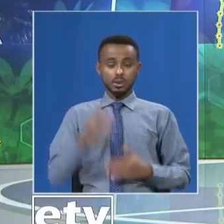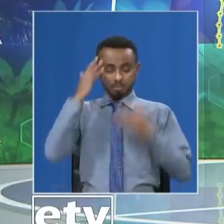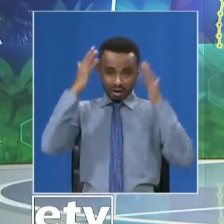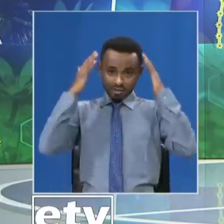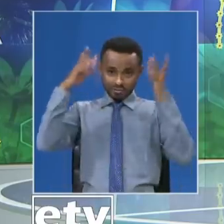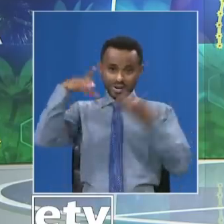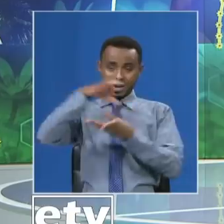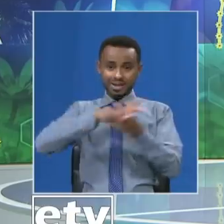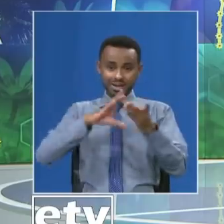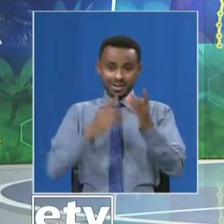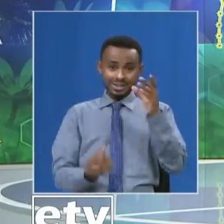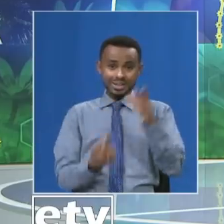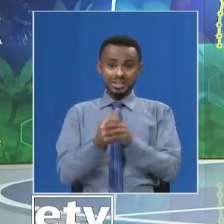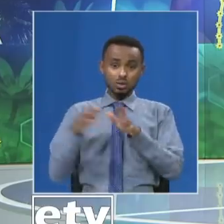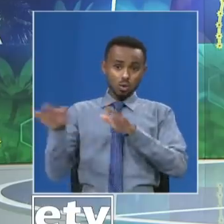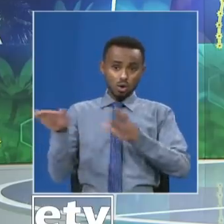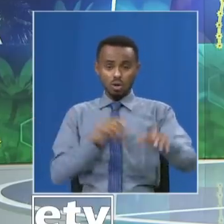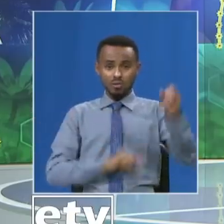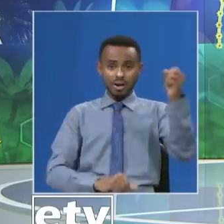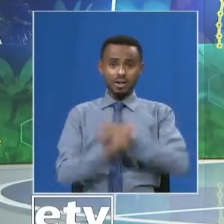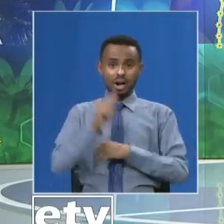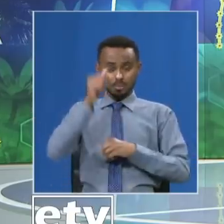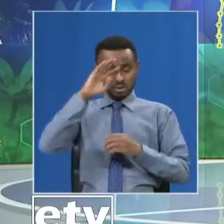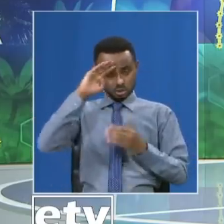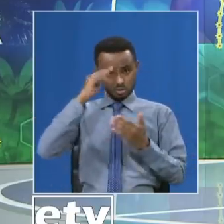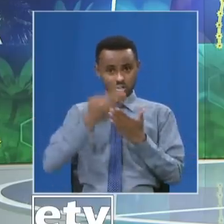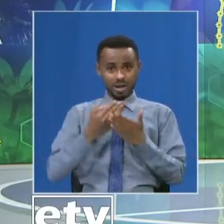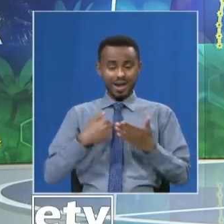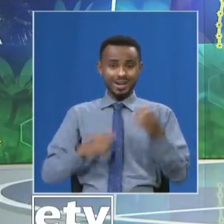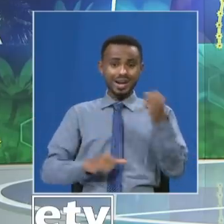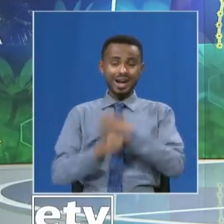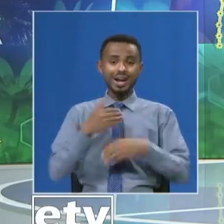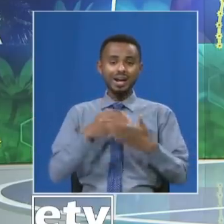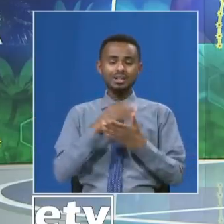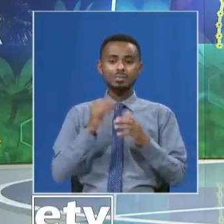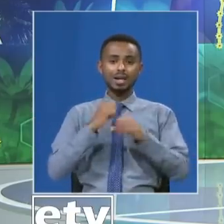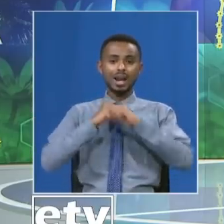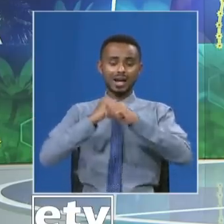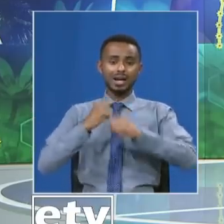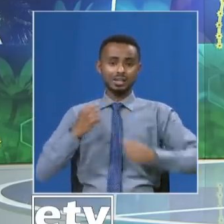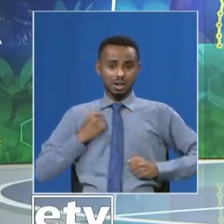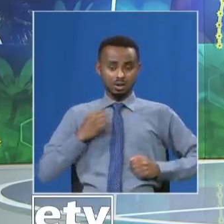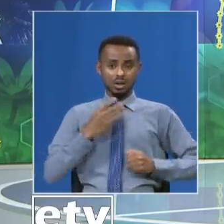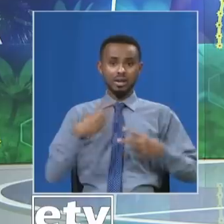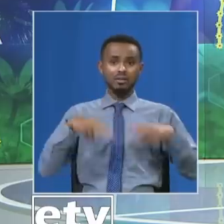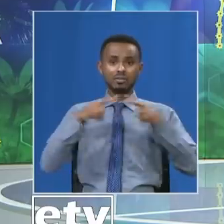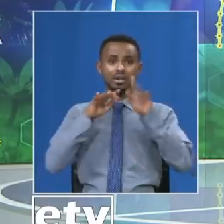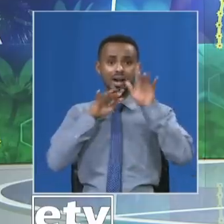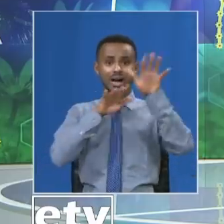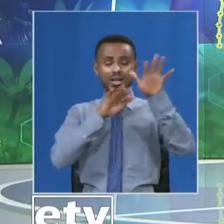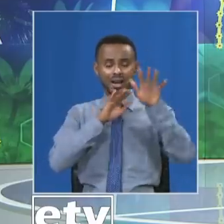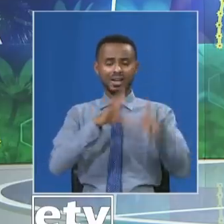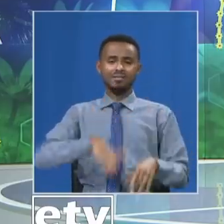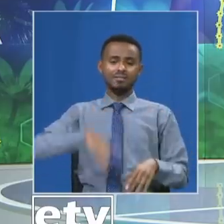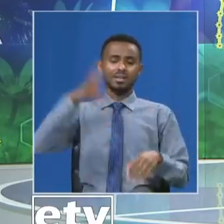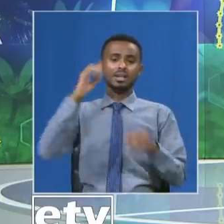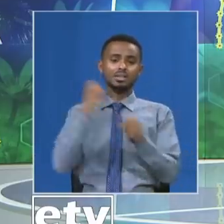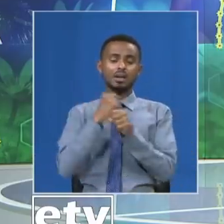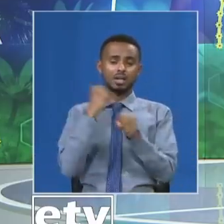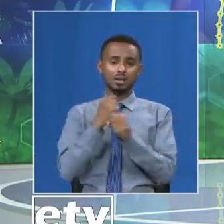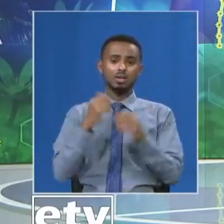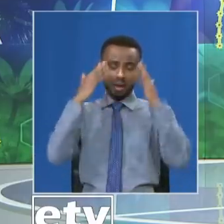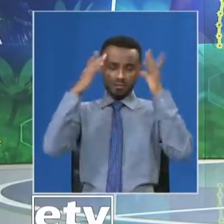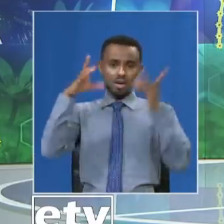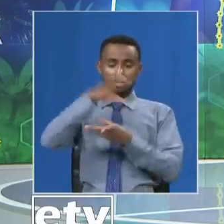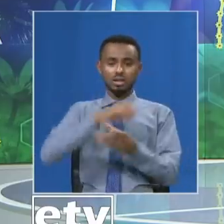በአፋር ክልል የተከሰተው የጎርፍ አደጋ በሰው ህይወት ላይ የከፋ ጉዳት እንዳያደርስ የመከላከያ ሰራዊትና የኢፌድሪ አየር ኃይል ከፍተኛ ሚና መጫወታቸውን የአፋር